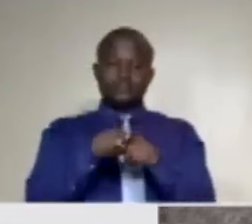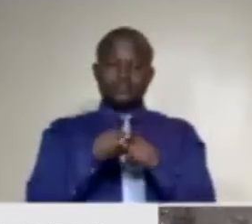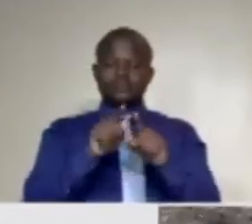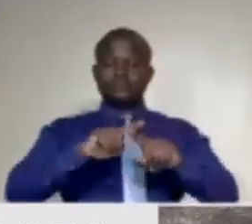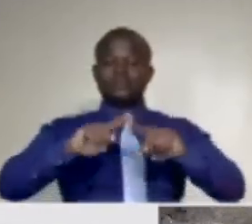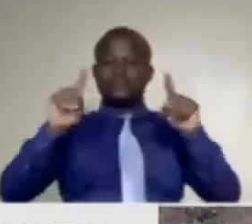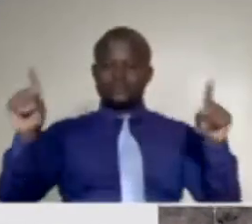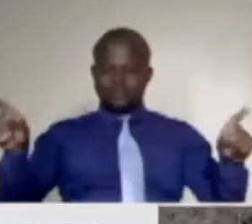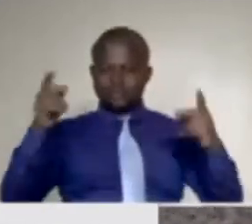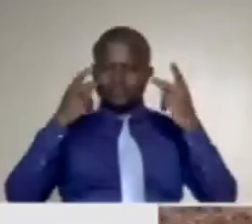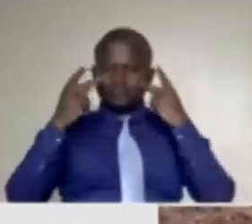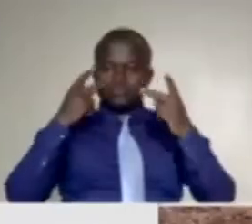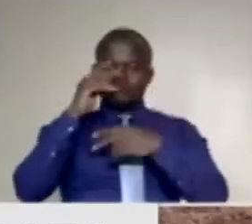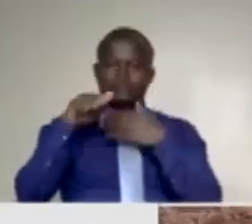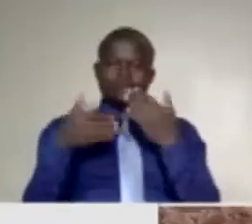batunganyije, yabonaga